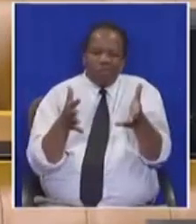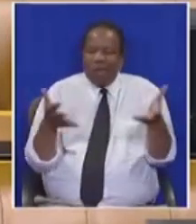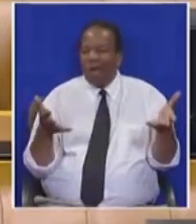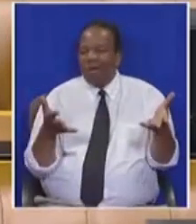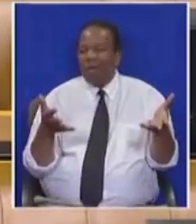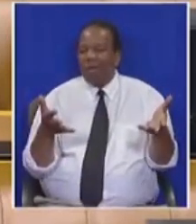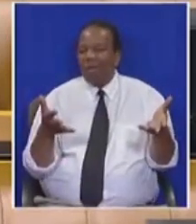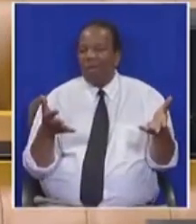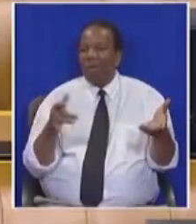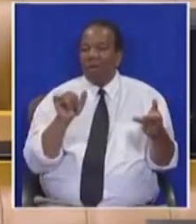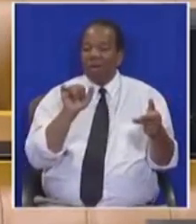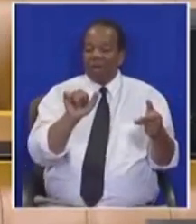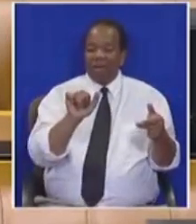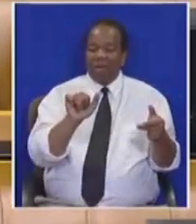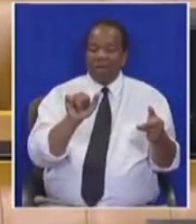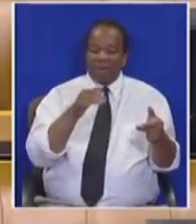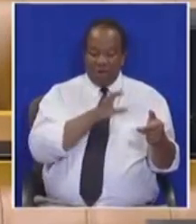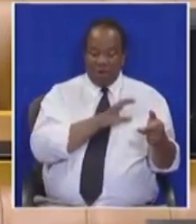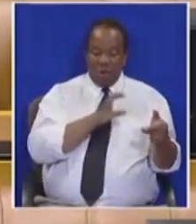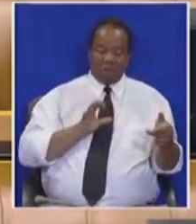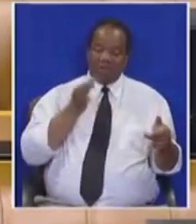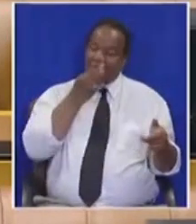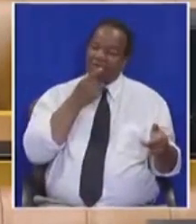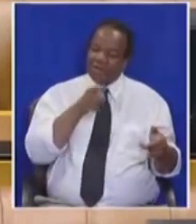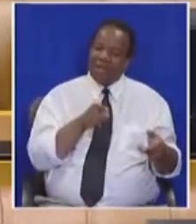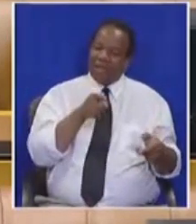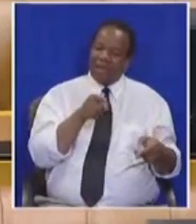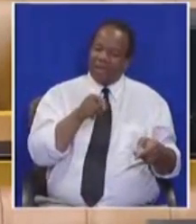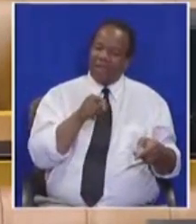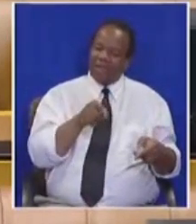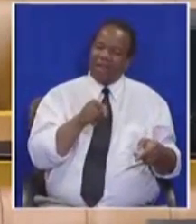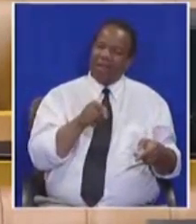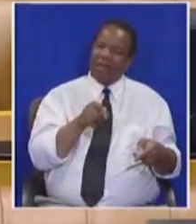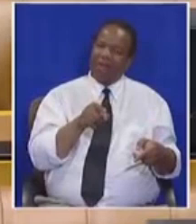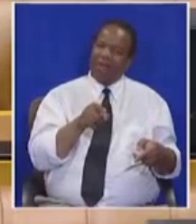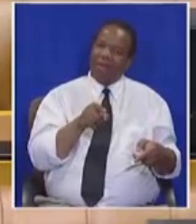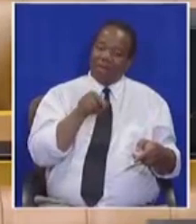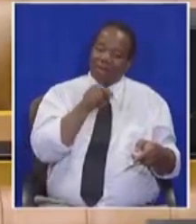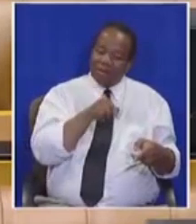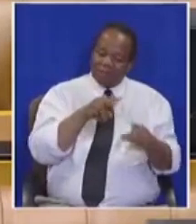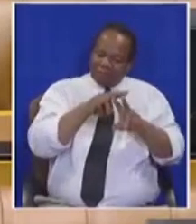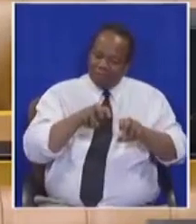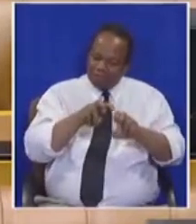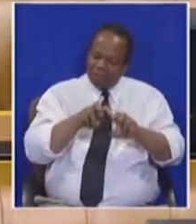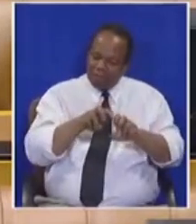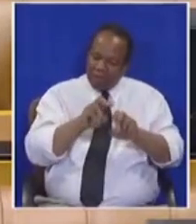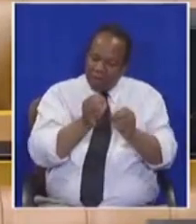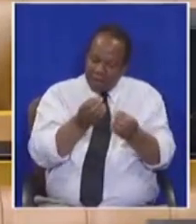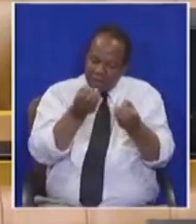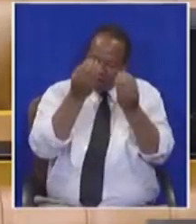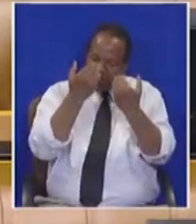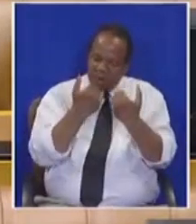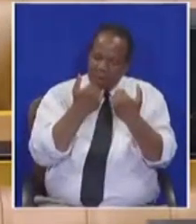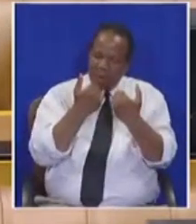kona. Ogotis labo abamoshid. Sikwazi ukuthola kahle.